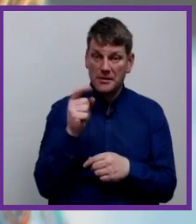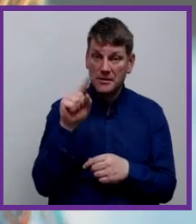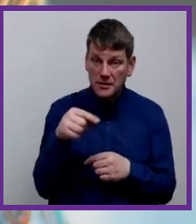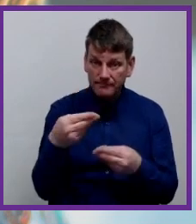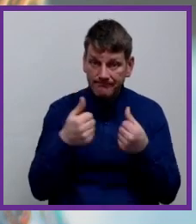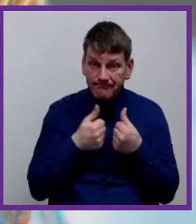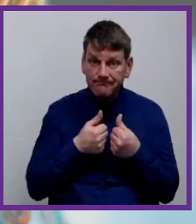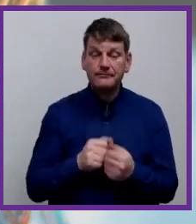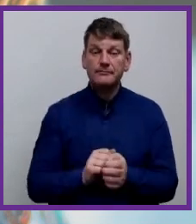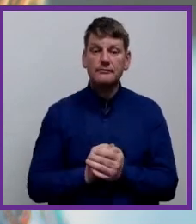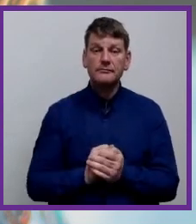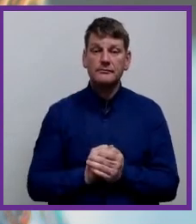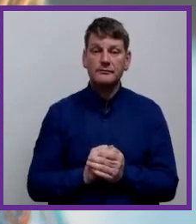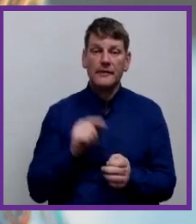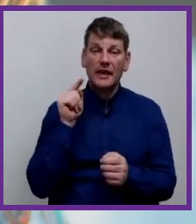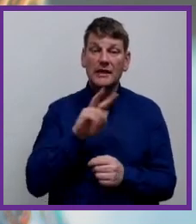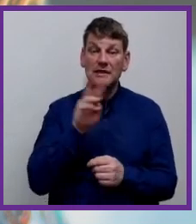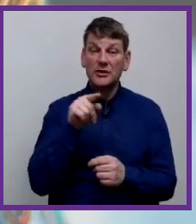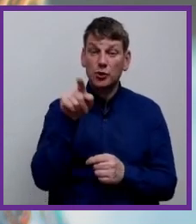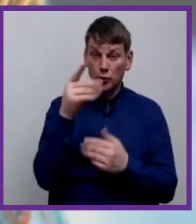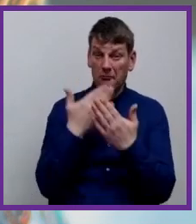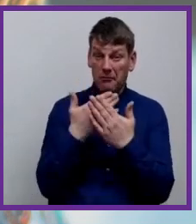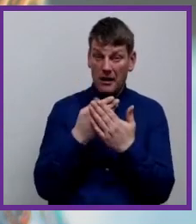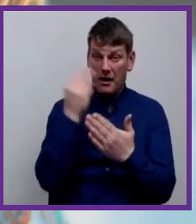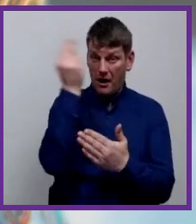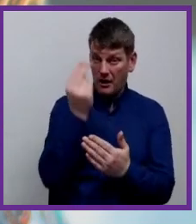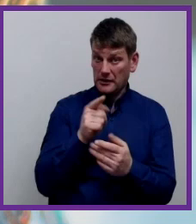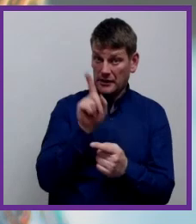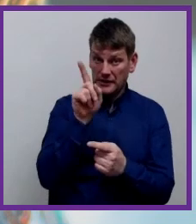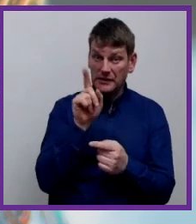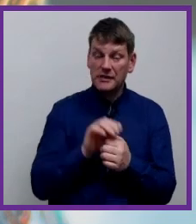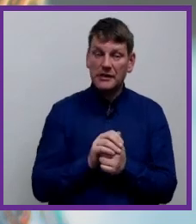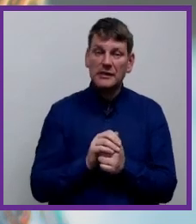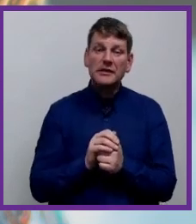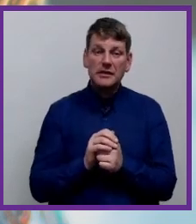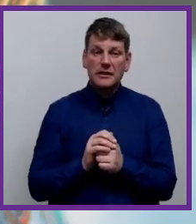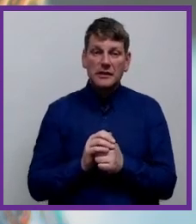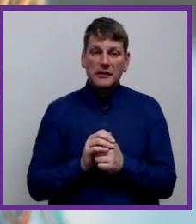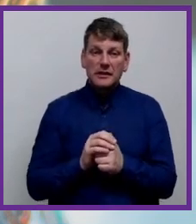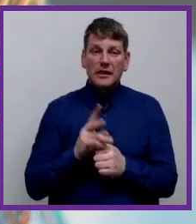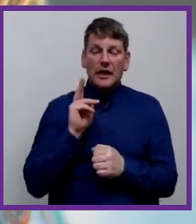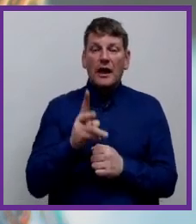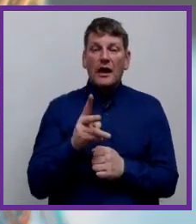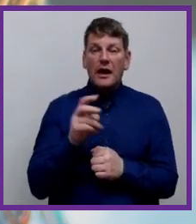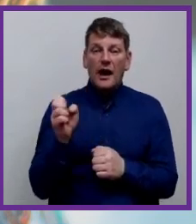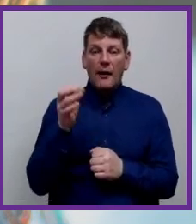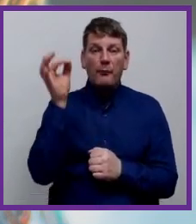Un tas, kas tur ir attēlots, tas, kā te